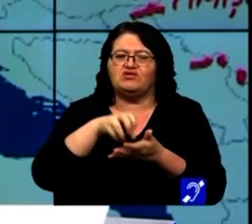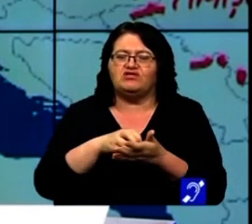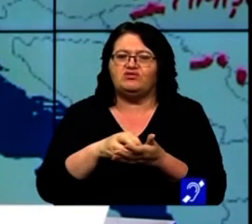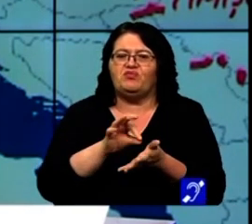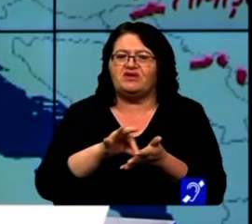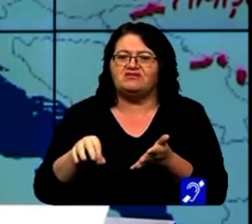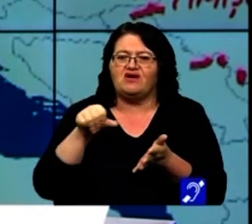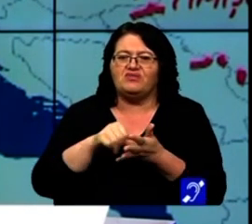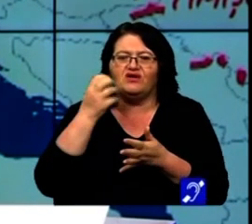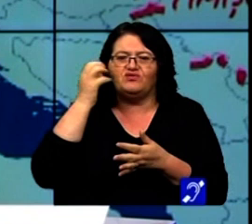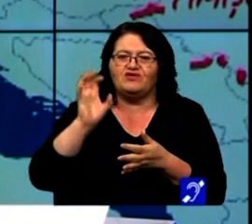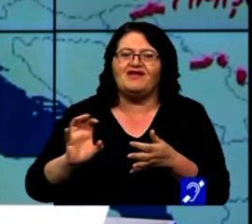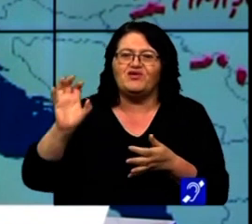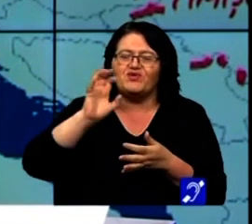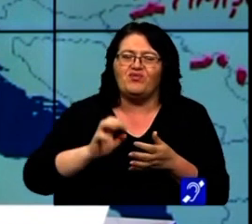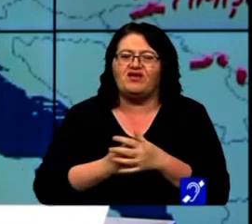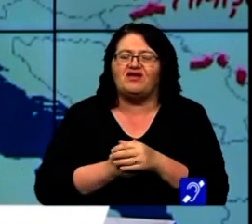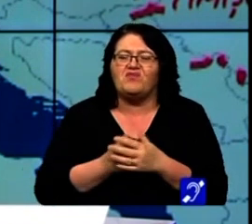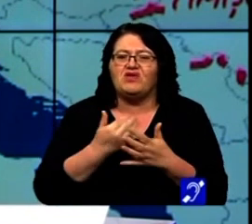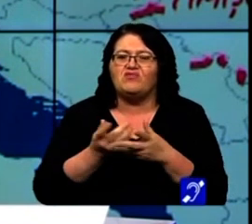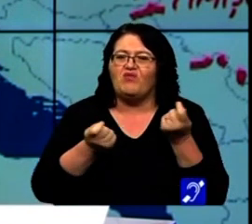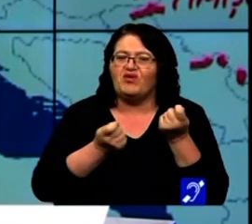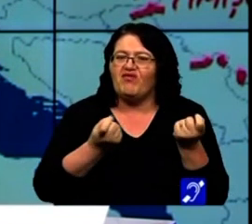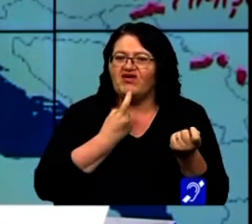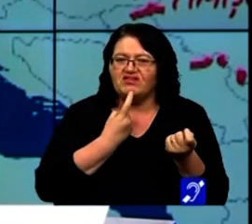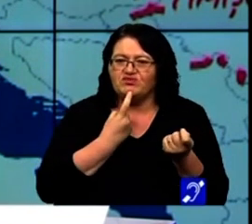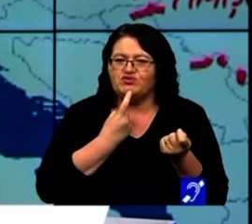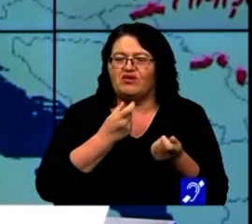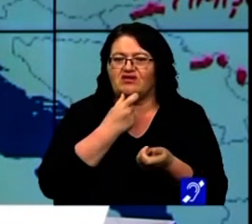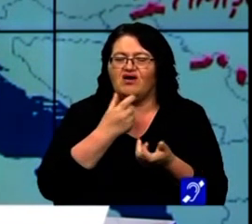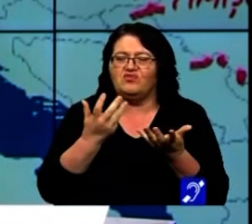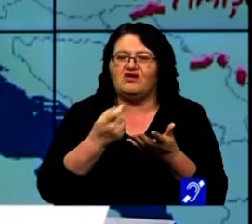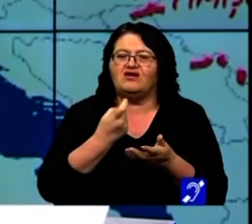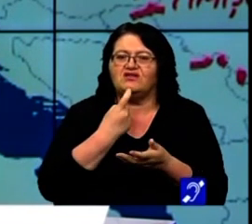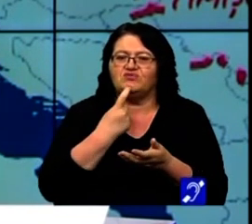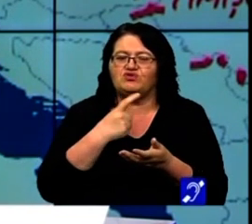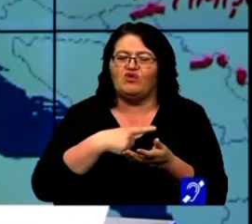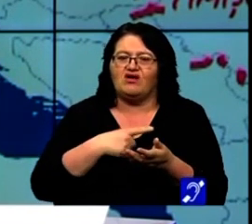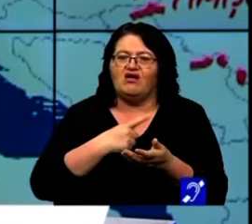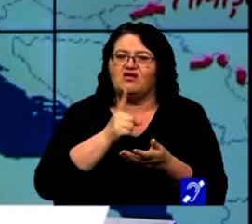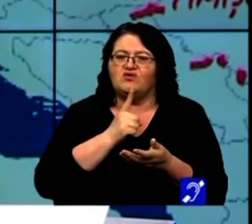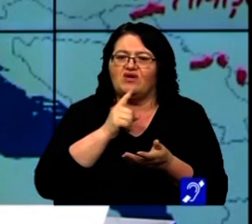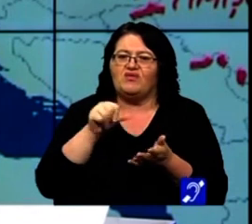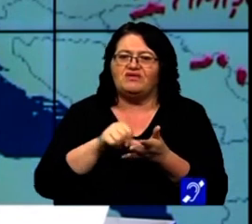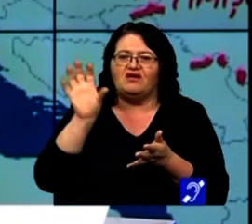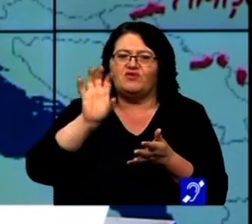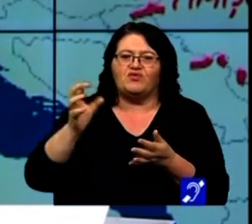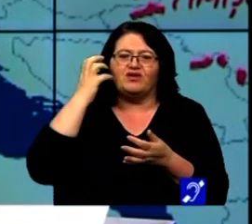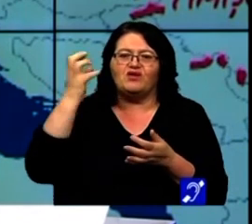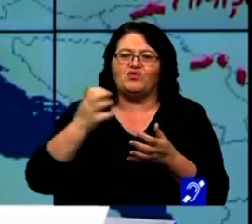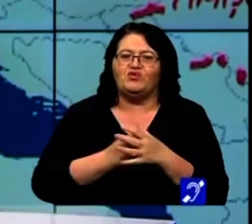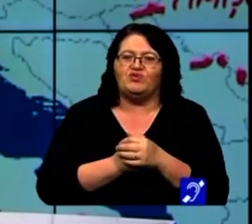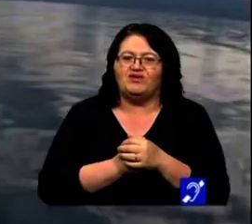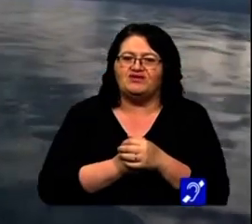și actuale capitale culturale europene pentru a promova Timișoara în anul în care orașul deține titlul de capitală europeană a culturii.